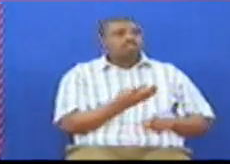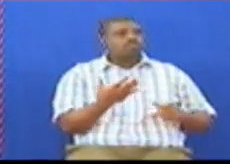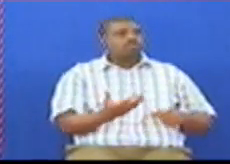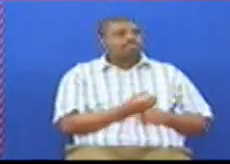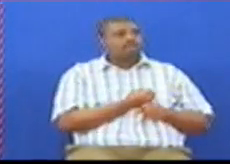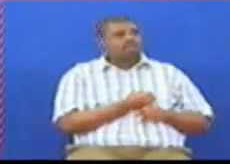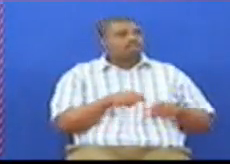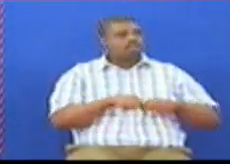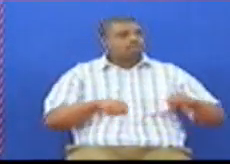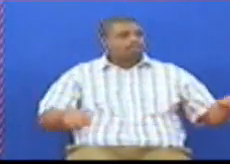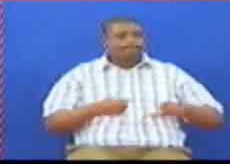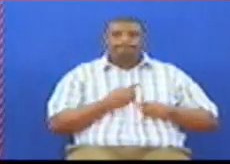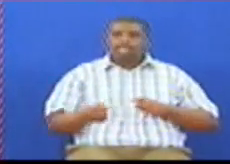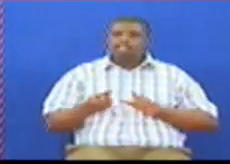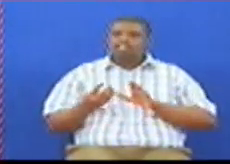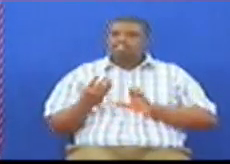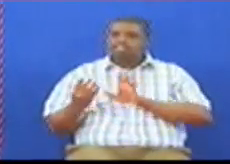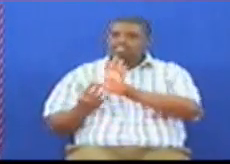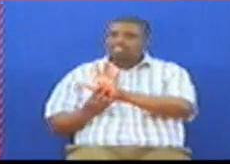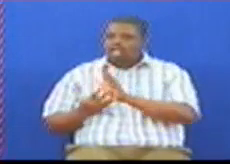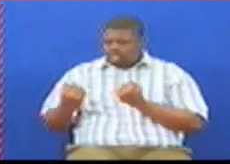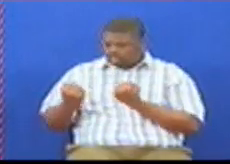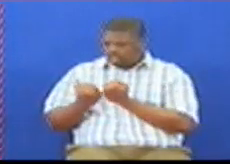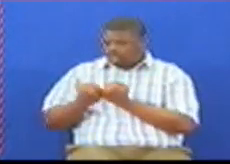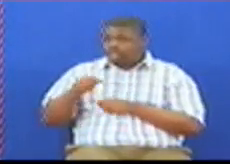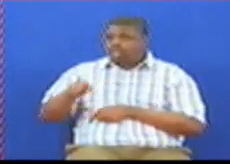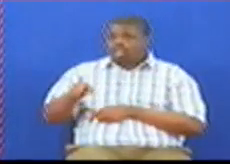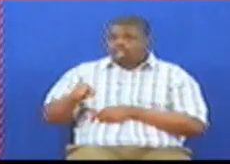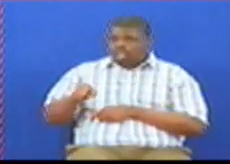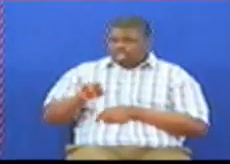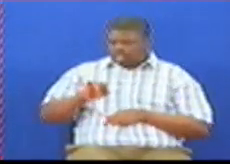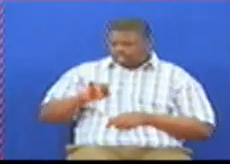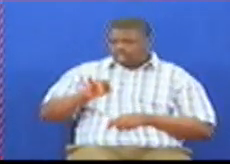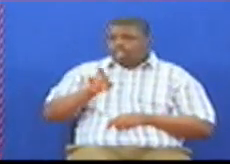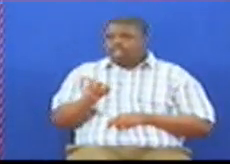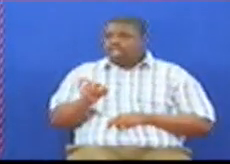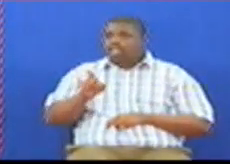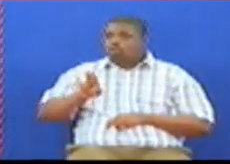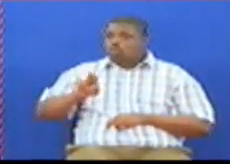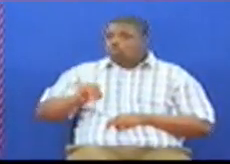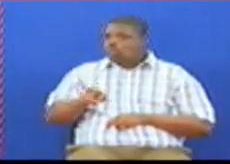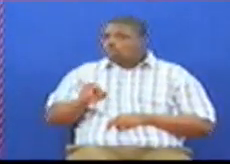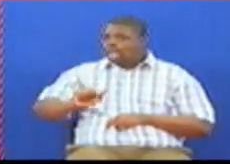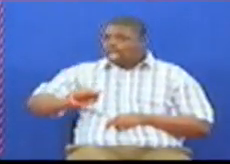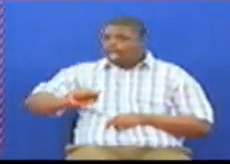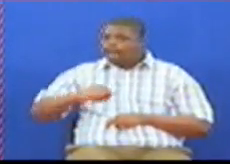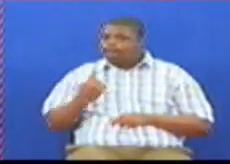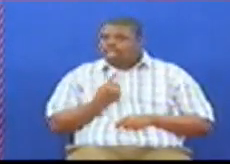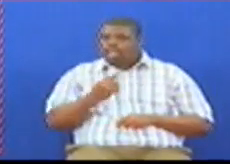kilomita 900 za kutengeneza. Kwa wilaya Igunga peke yake tuna kilomita